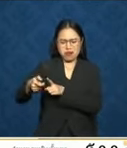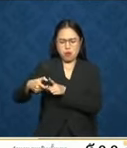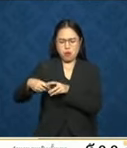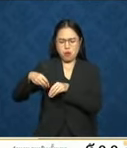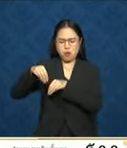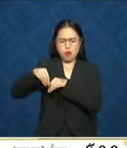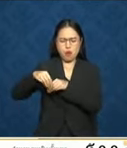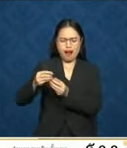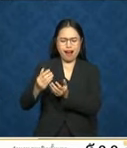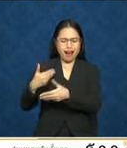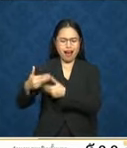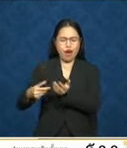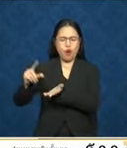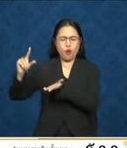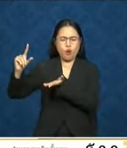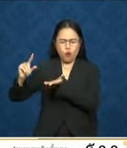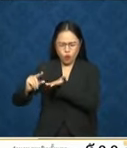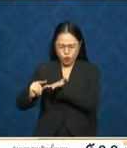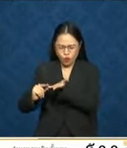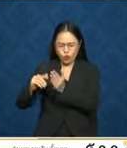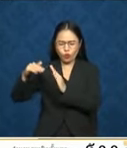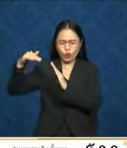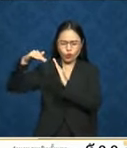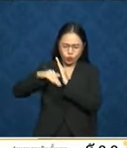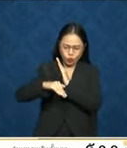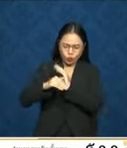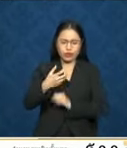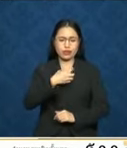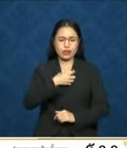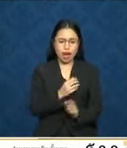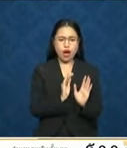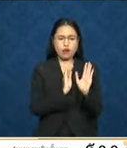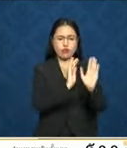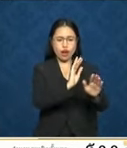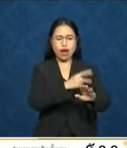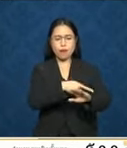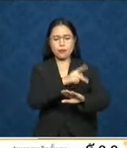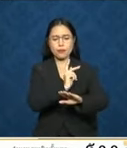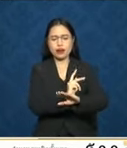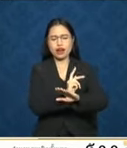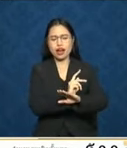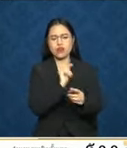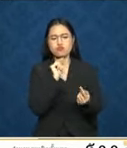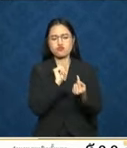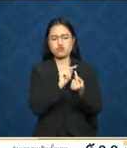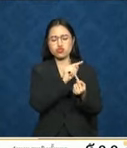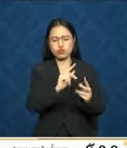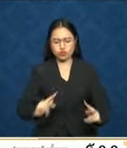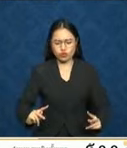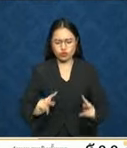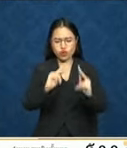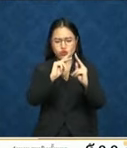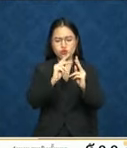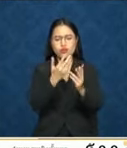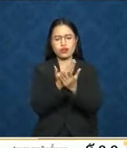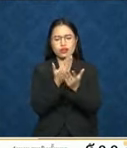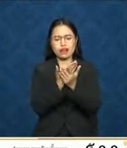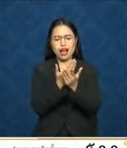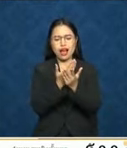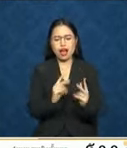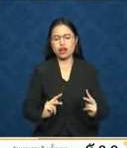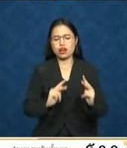เทศถูกลงไปอีกผมจึงขอฝากท่านประธานไปยังกรมการค้าภายในกระทรวงพาณิชย์และหน่วยงาน